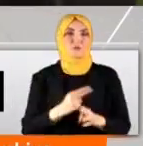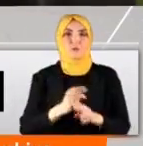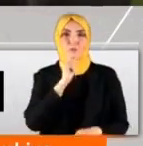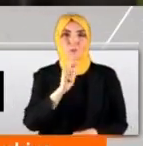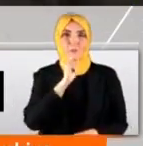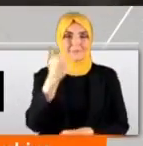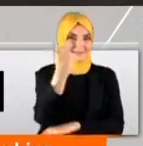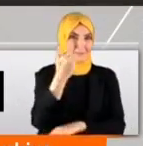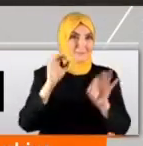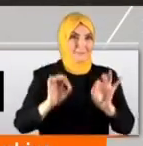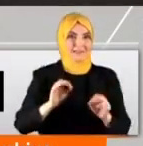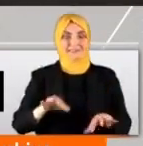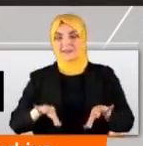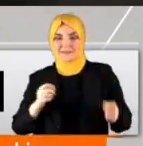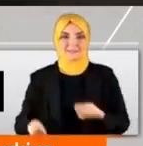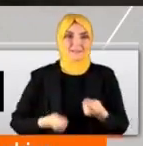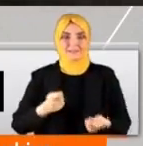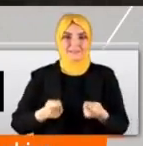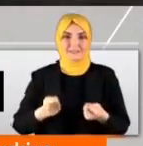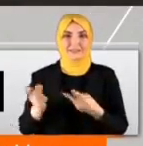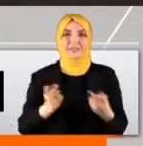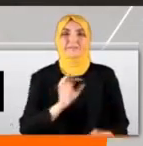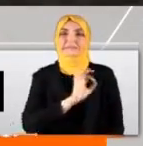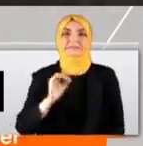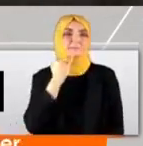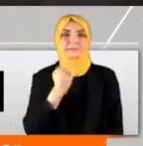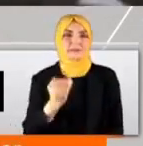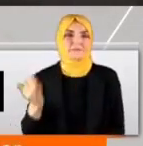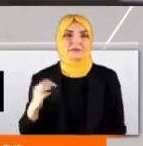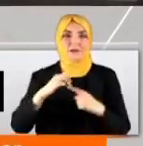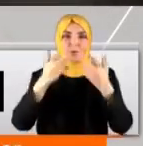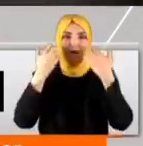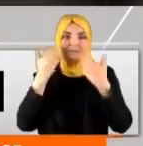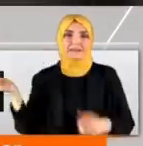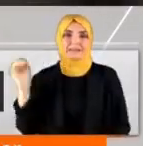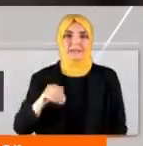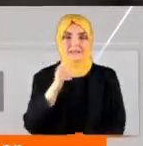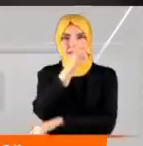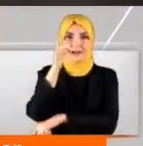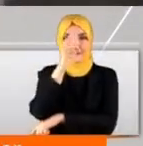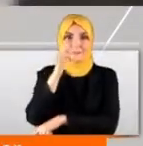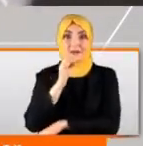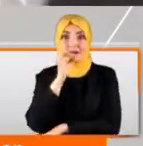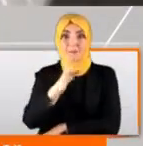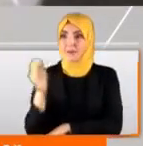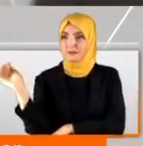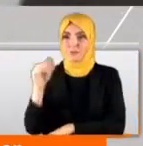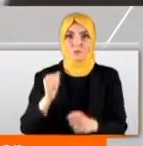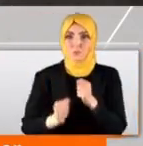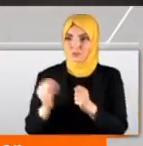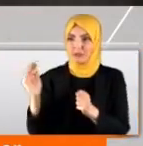bahçeye Davetsiz bir misafir girdi kameramanı bir rakunun ona doğru koştuğunu söyleyince muhabiri ocağın